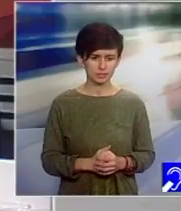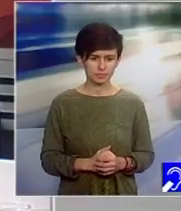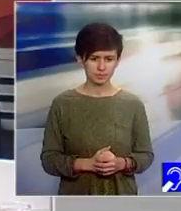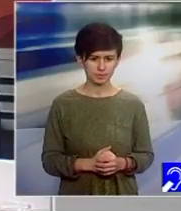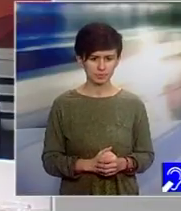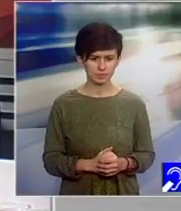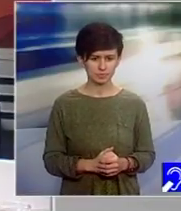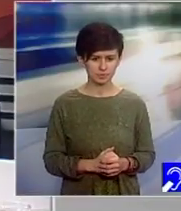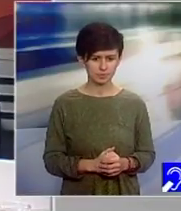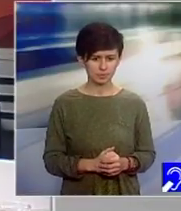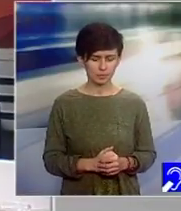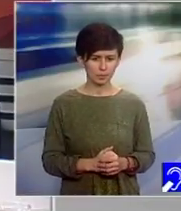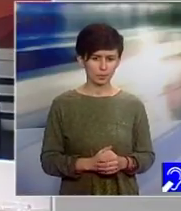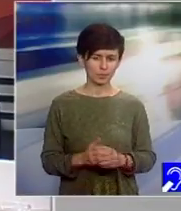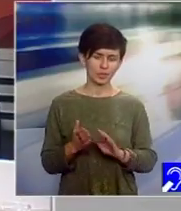început